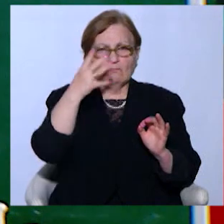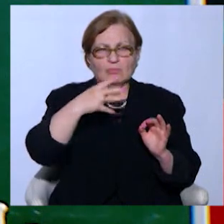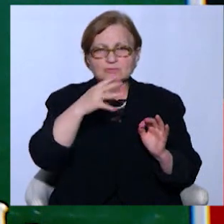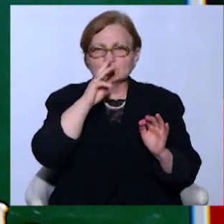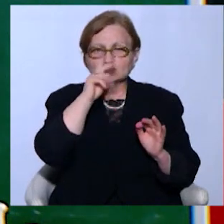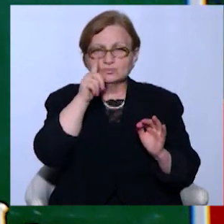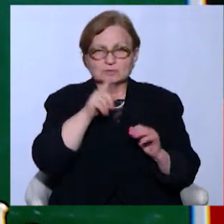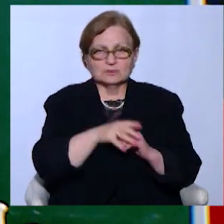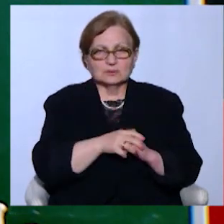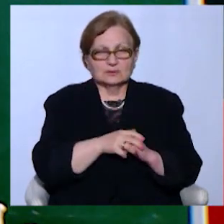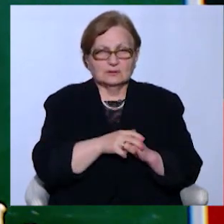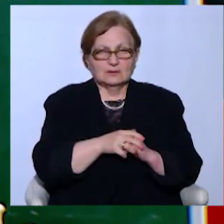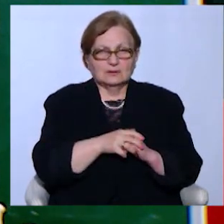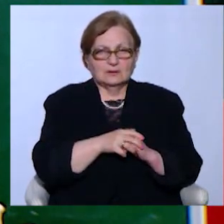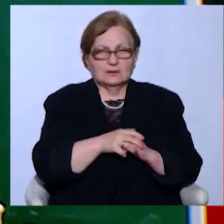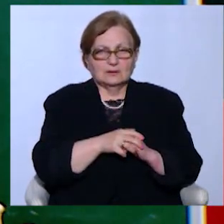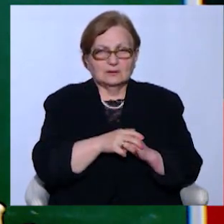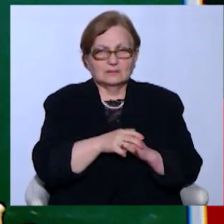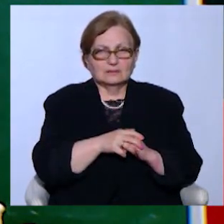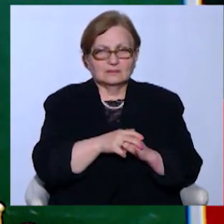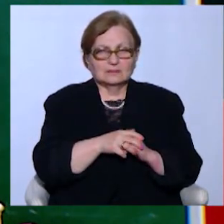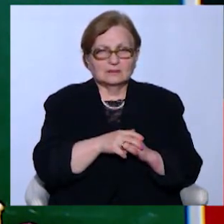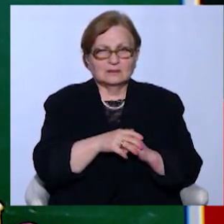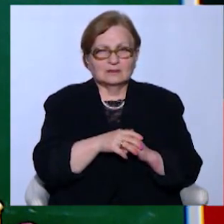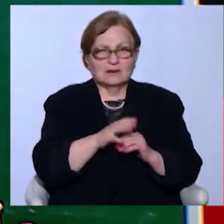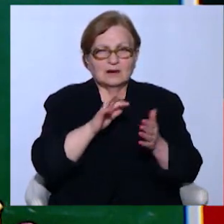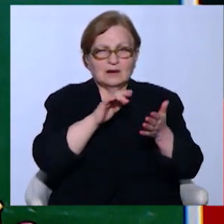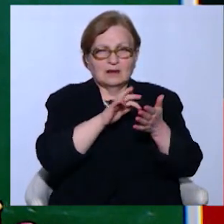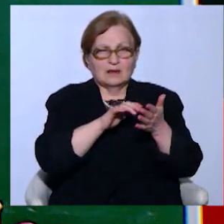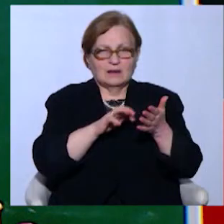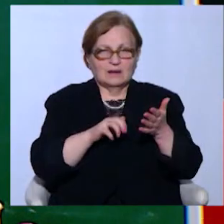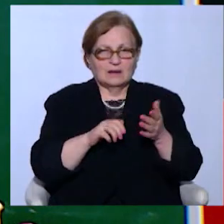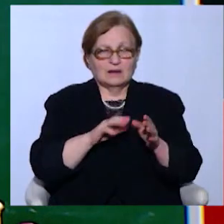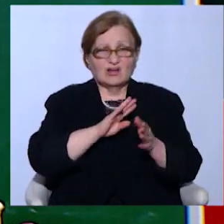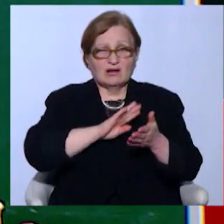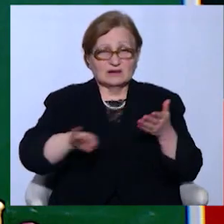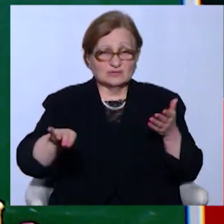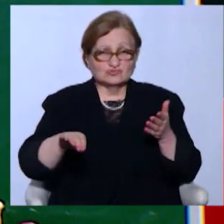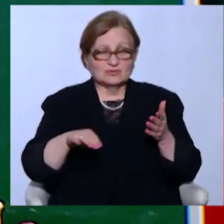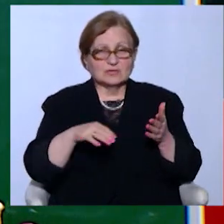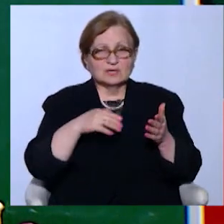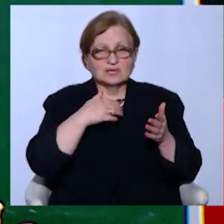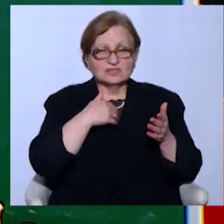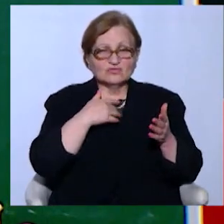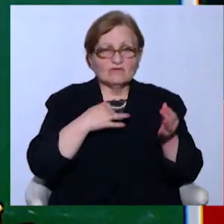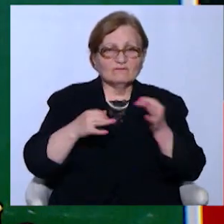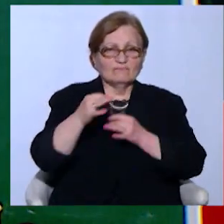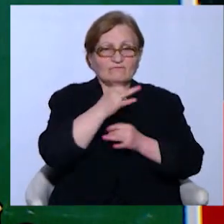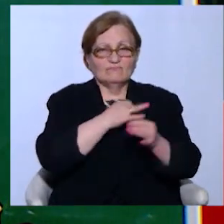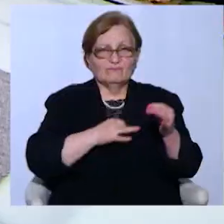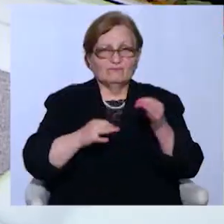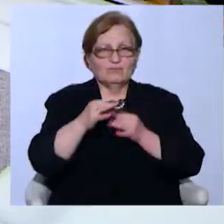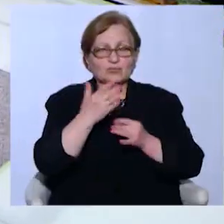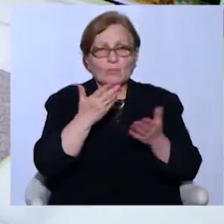შეცდომა. მოდით ახლა კალკულატორის და ქვეშმიწერით გამრავლების გარეშე ლოგიკურად ვიაზროვნოთ და